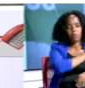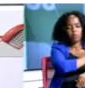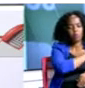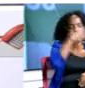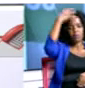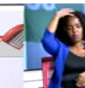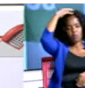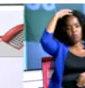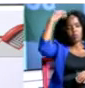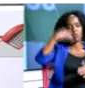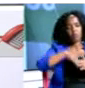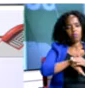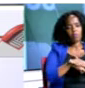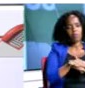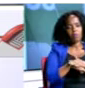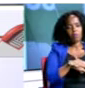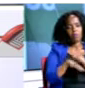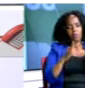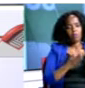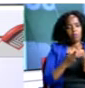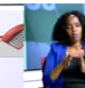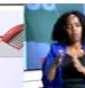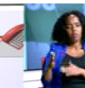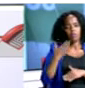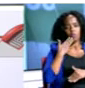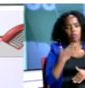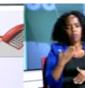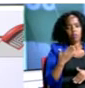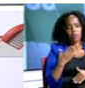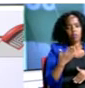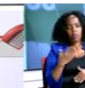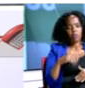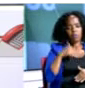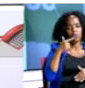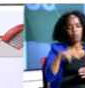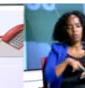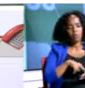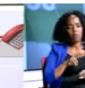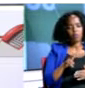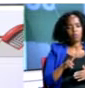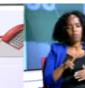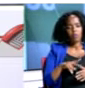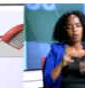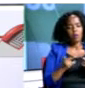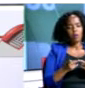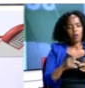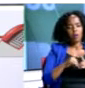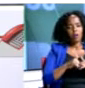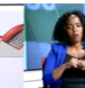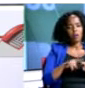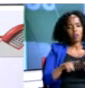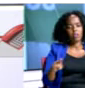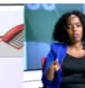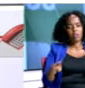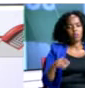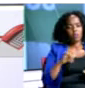mak eset ni. Mhm. Kopi injuru garit awanjau kau nak asurasi. Tole, bakada ko pestaniti,